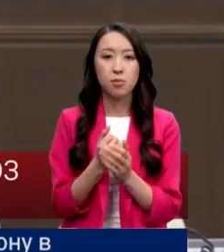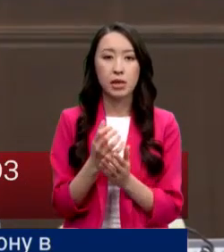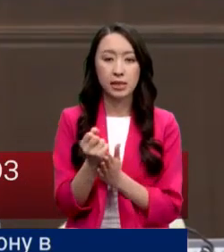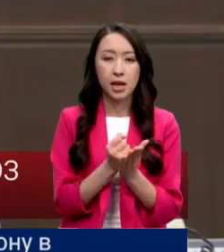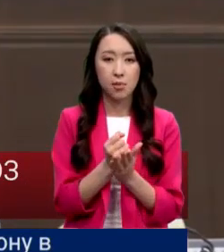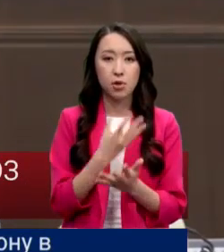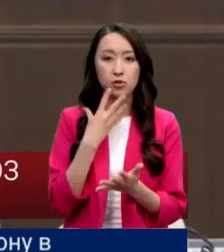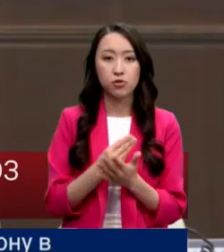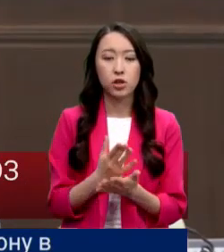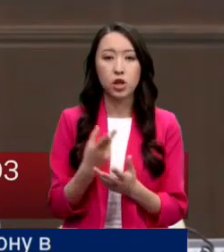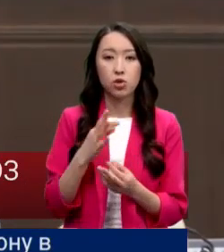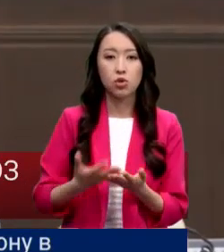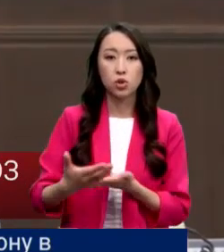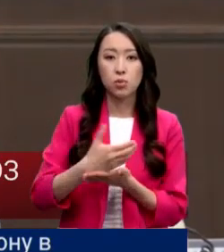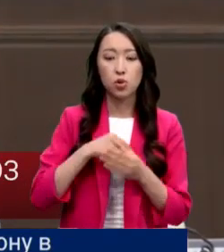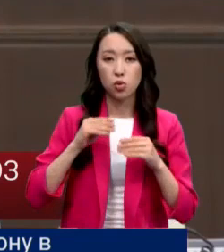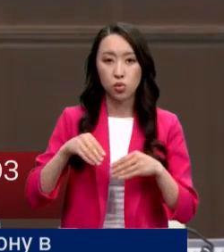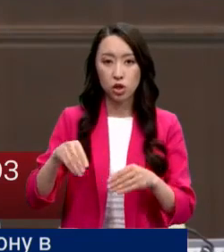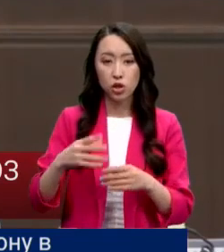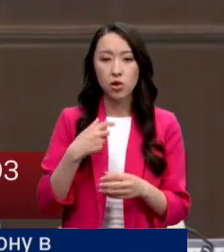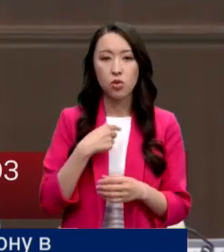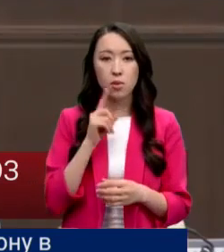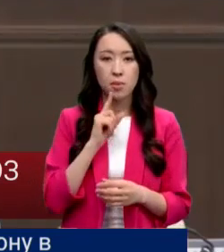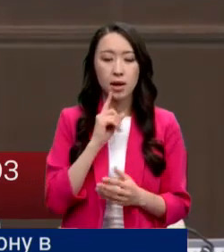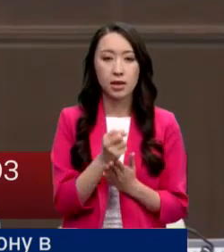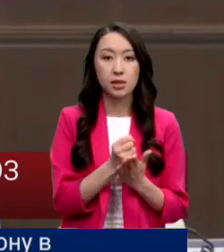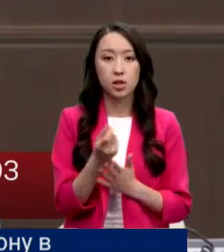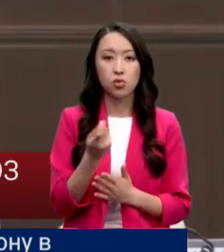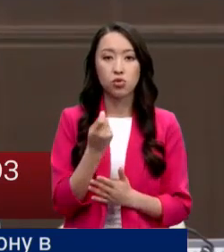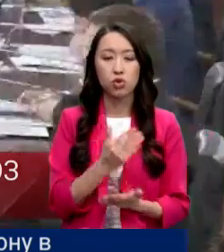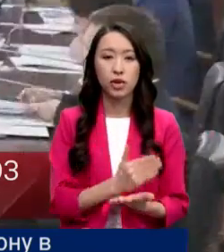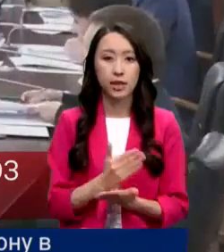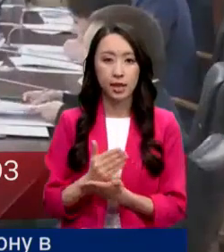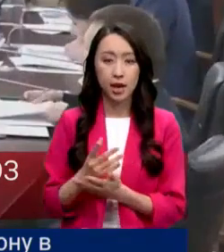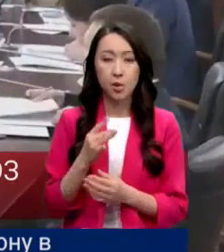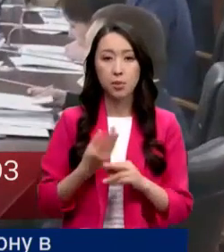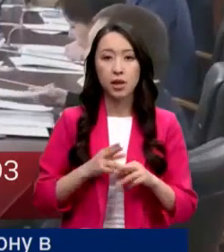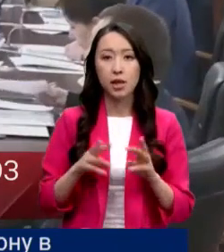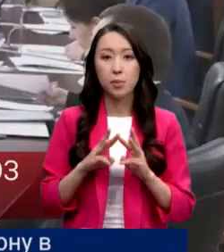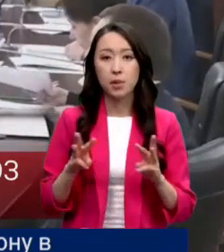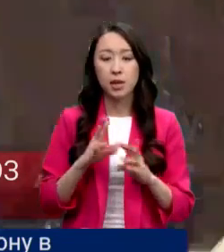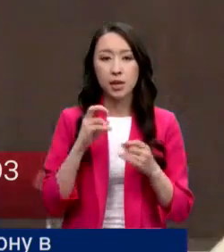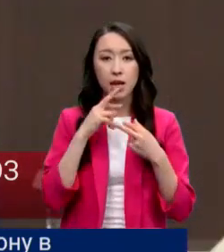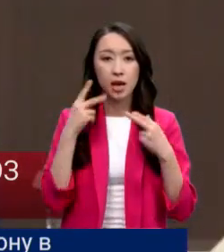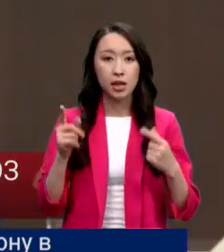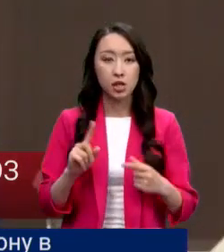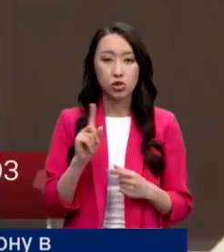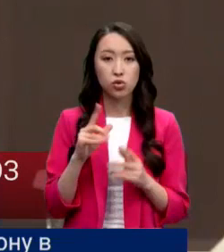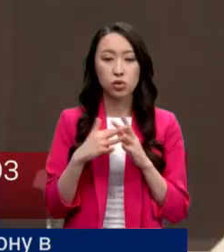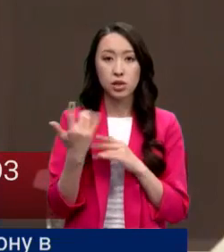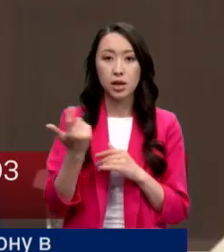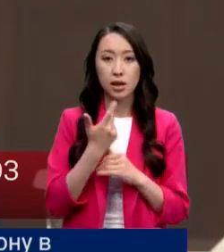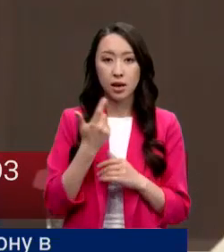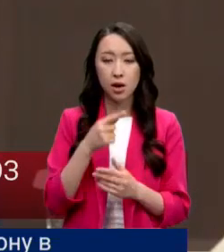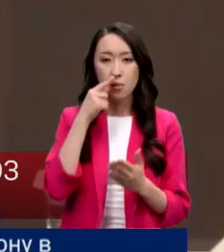запасы. До сбора урожая в стране имеются достаточные запасы урожая зерна. При этом премьер-министр не отрицает, что аграрии столкнулись